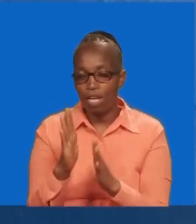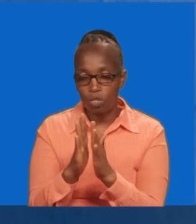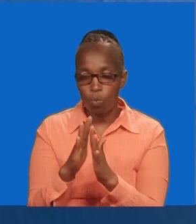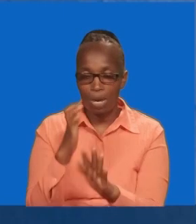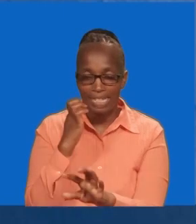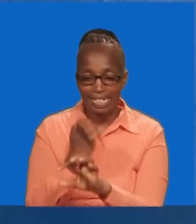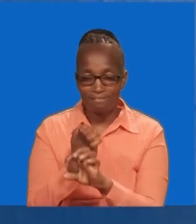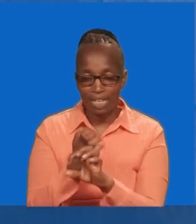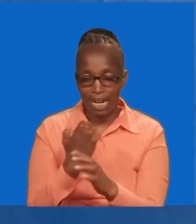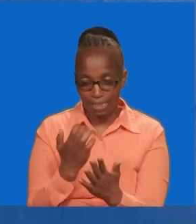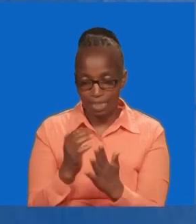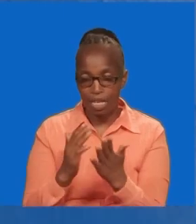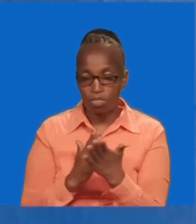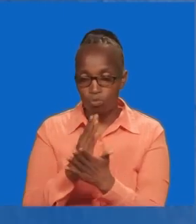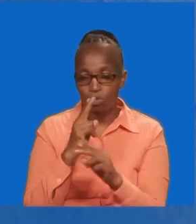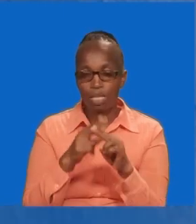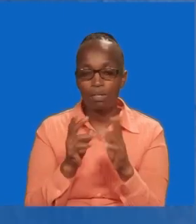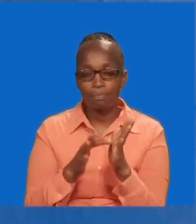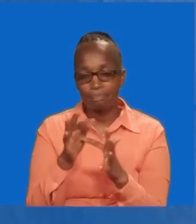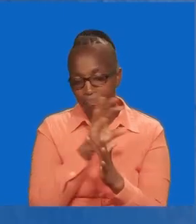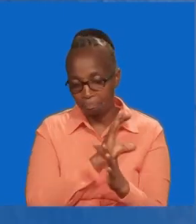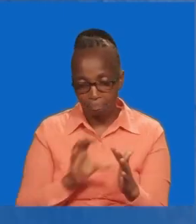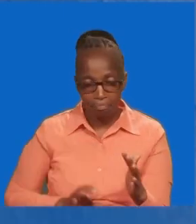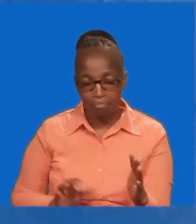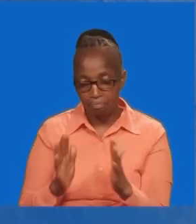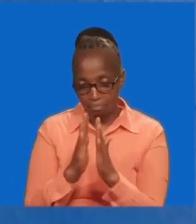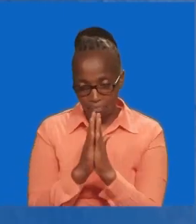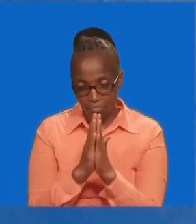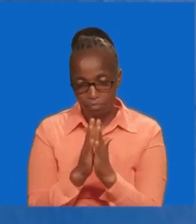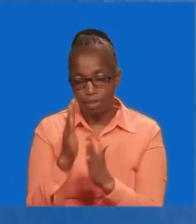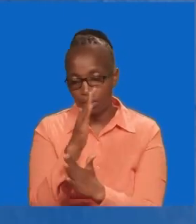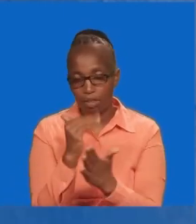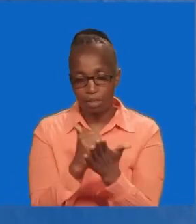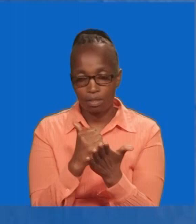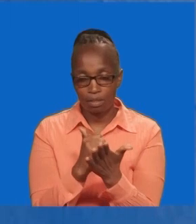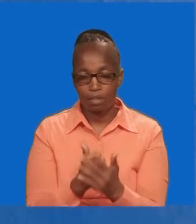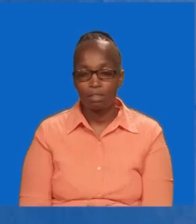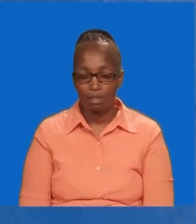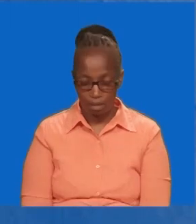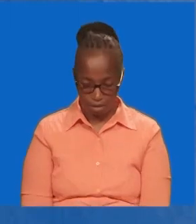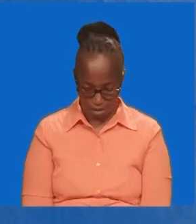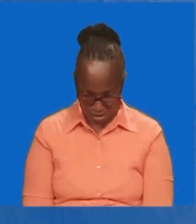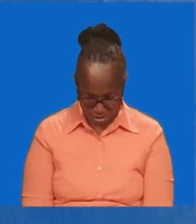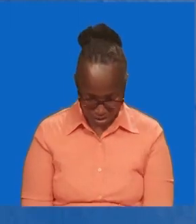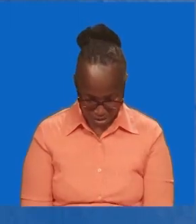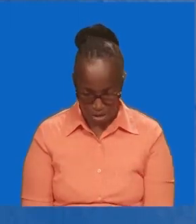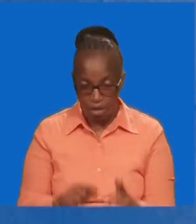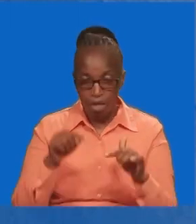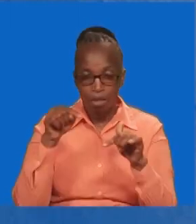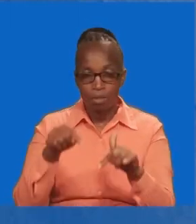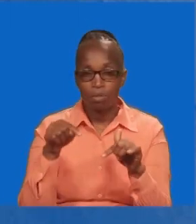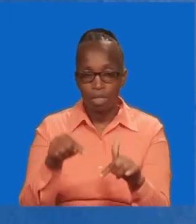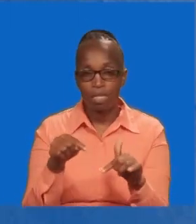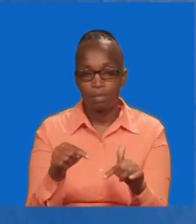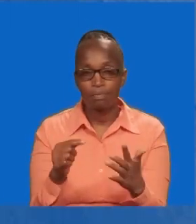mioyo yao. Tuomba Bwana ukaweze kuwafikia. Na ni katika jina la Yesu Kristo mwokozi wetu tumeomba. Amen.